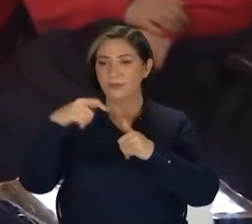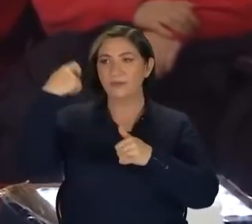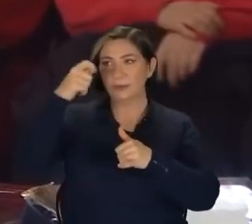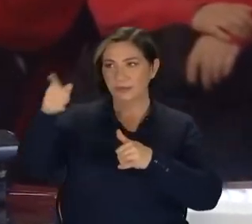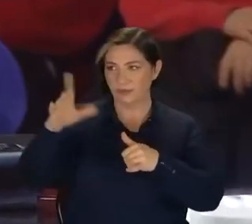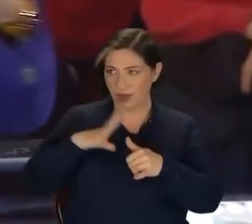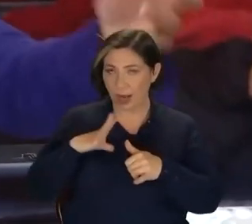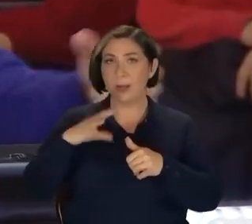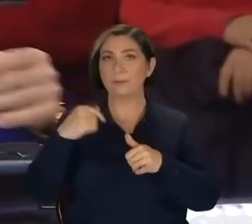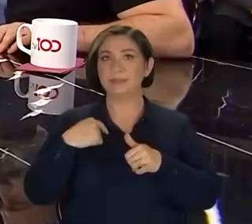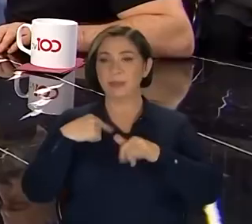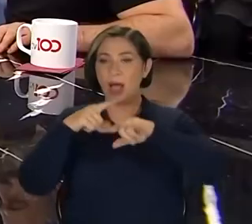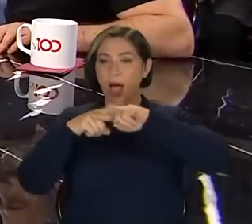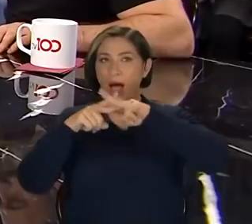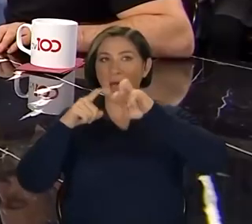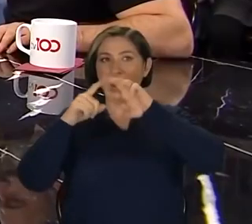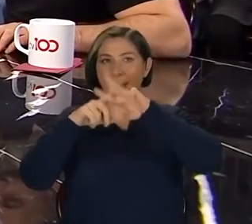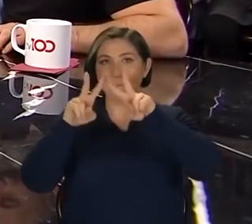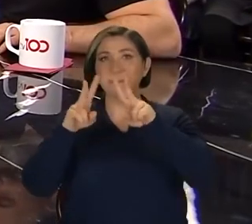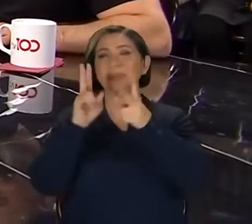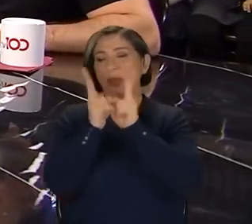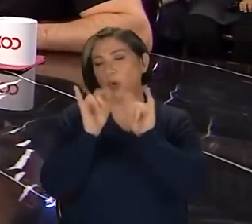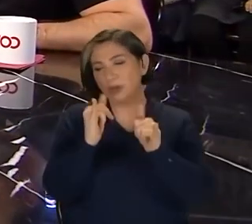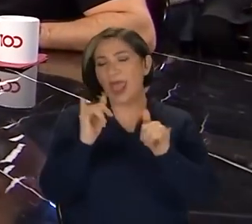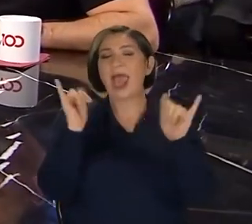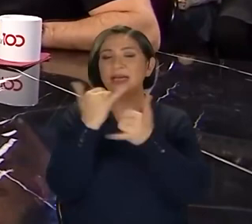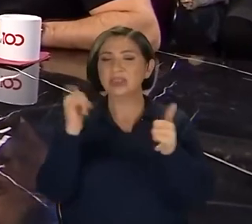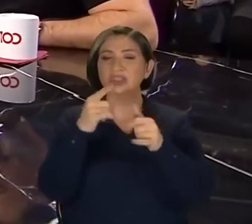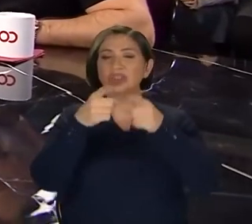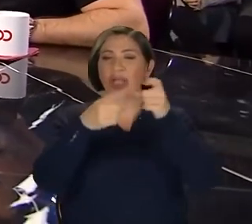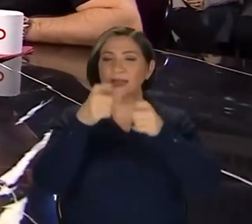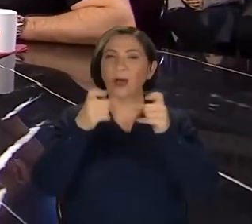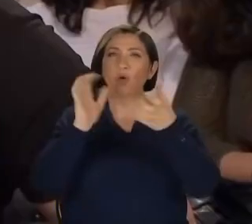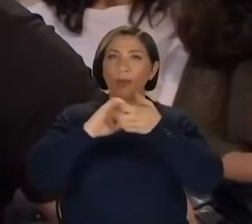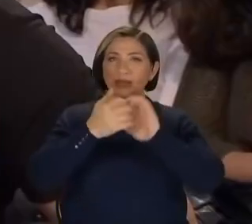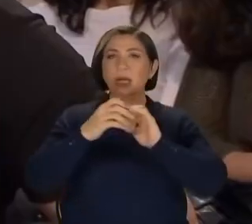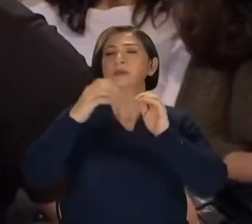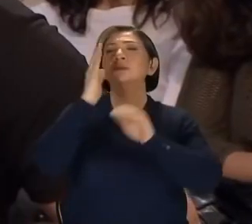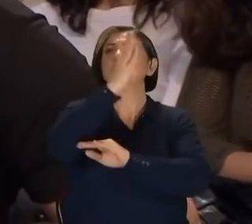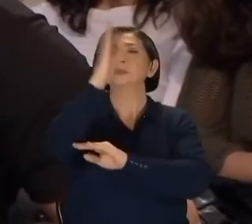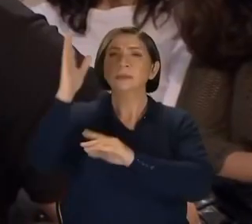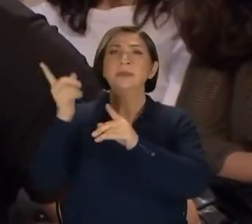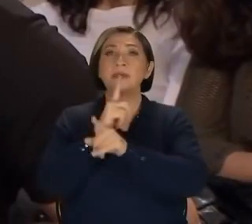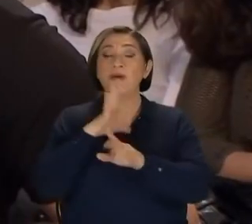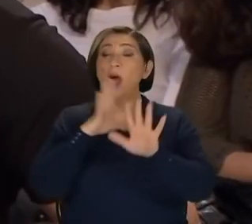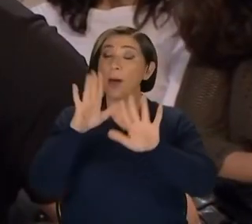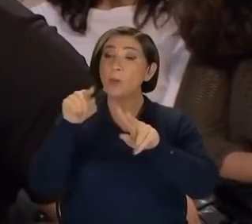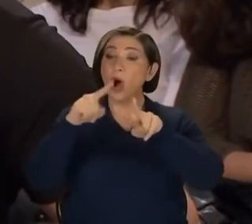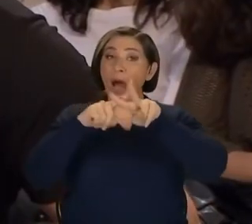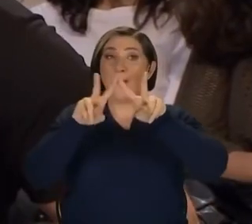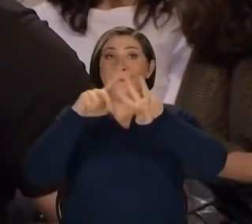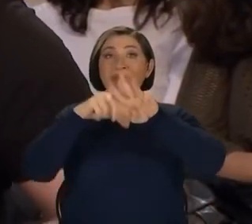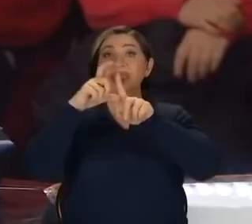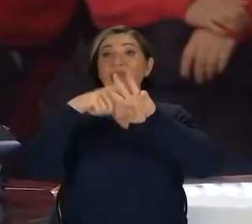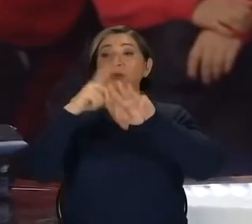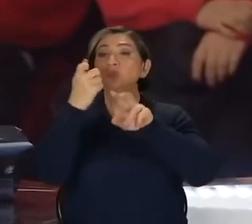filmin var. Ben de işte bu bizim harem kabareler falan onlar oynanıyor. Eğlenceli Cinayetler Kumpanyası kabarede ve dışarıda turnede. Ama bu Amedeus